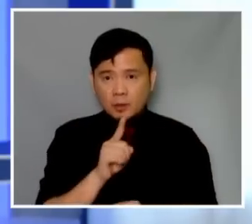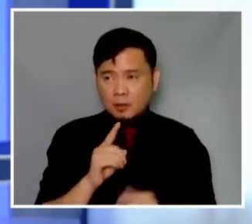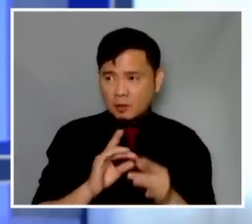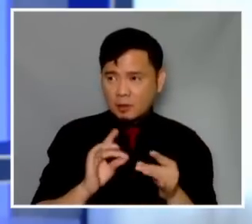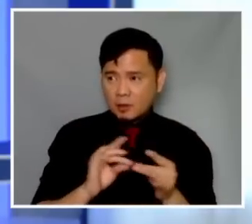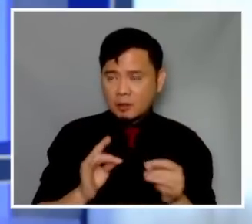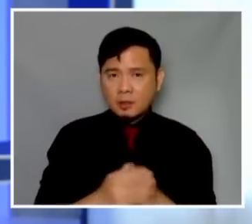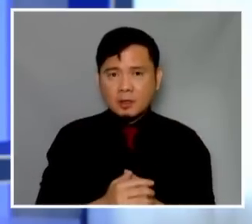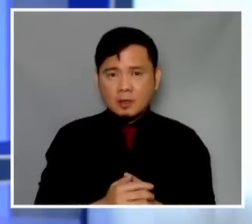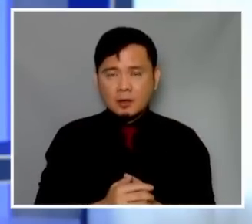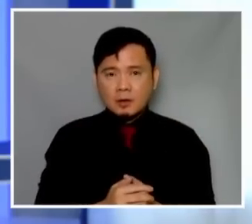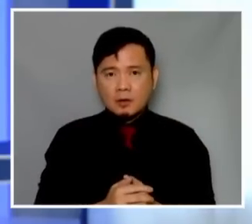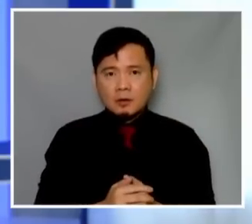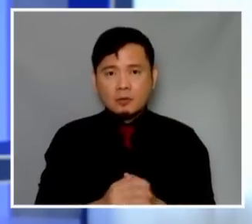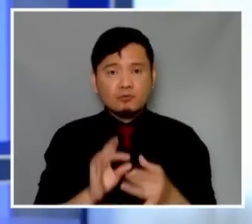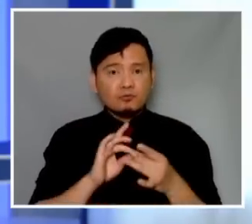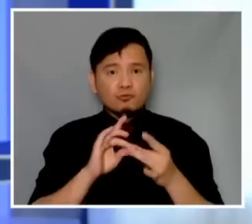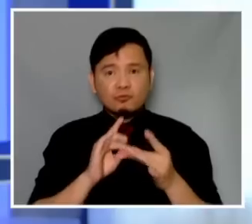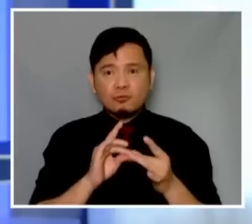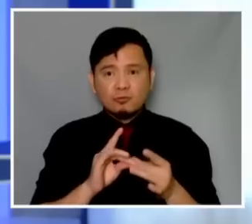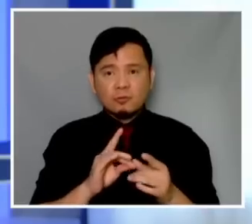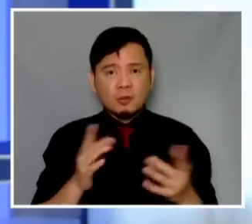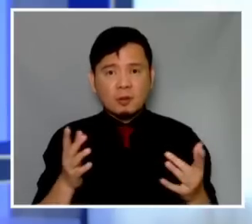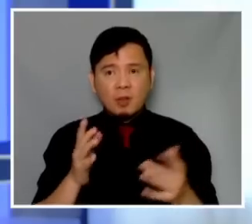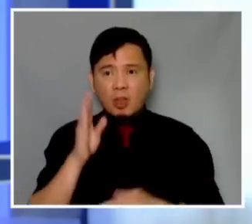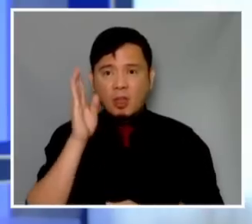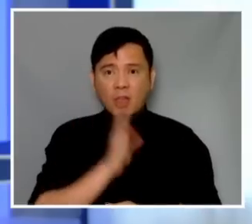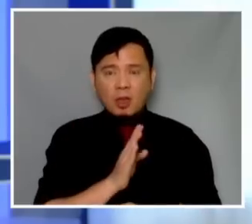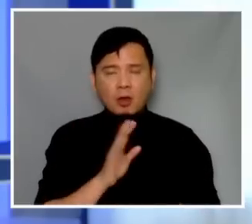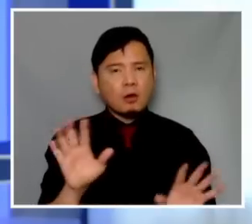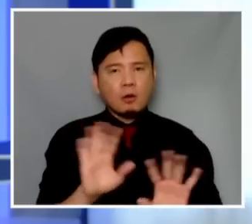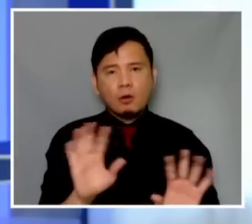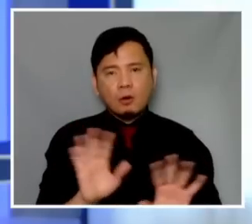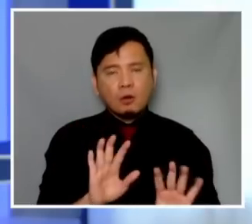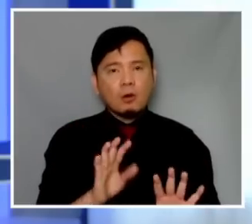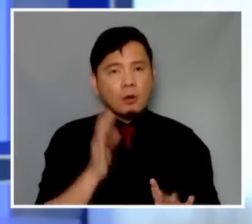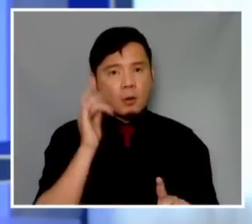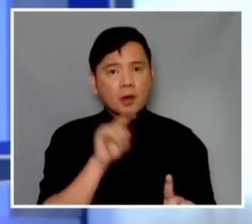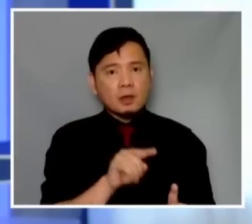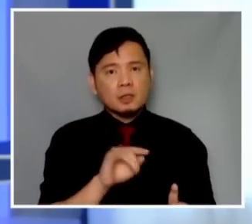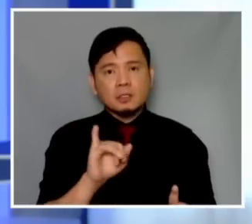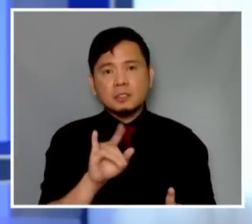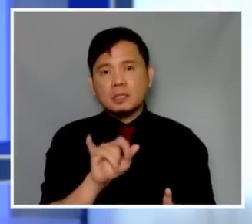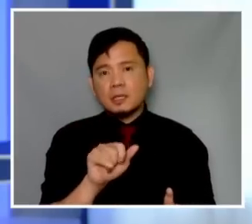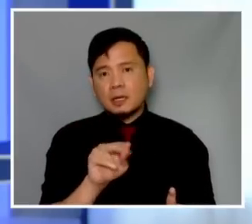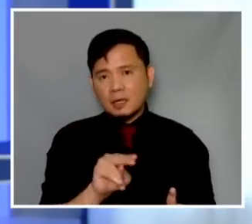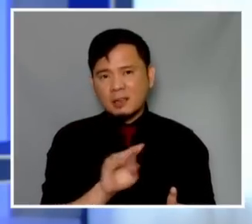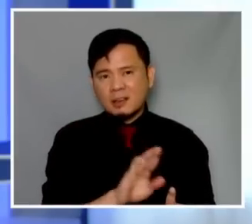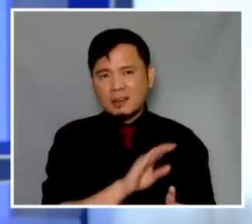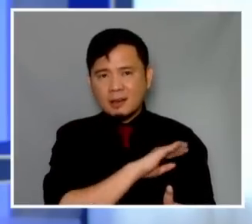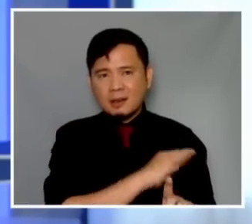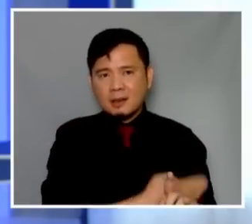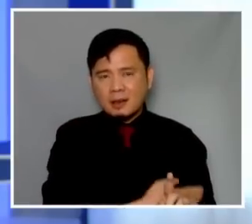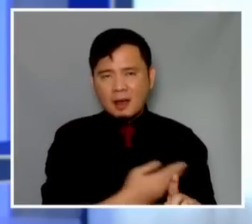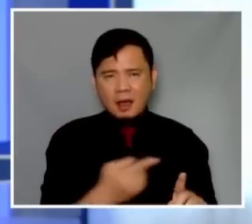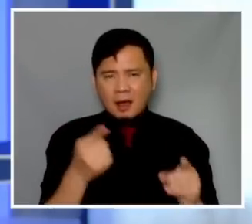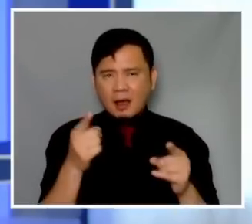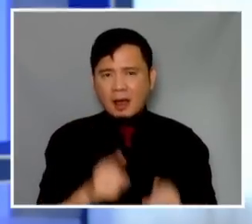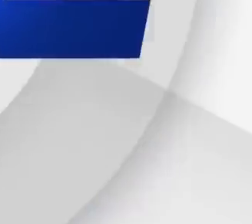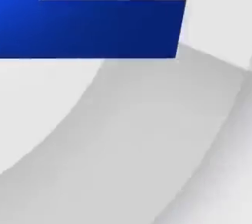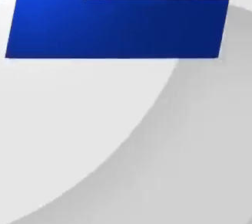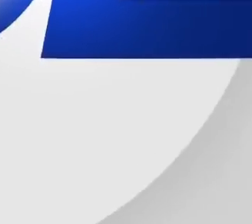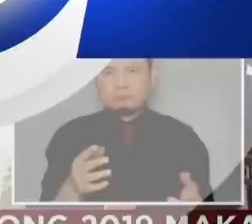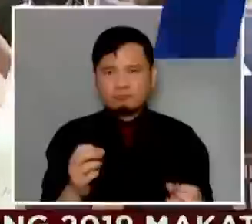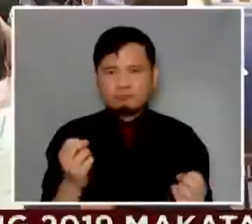Baguio City matapos ang heckling incident sa anak niyang si Jillian. Nagpapatrol, Adrian Ayalin.